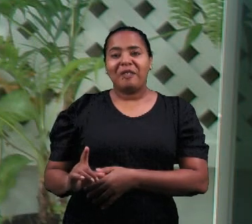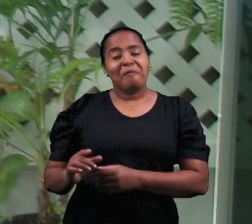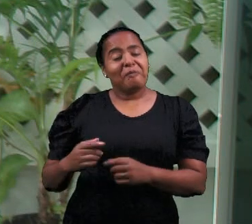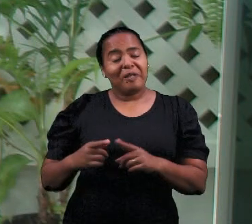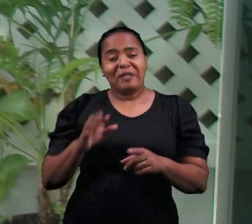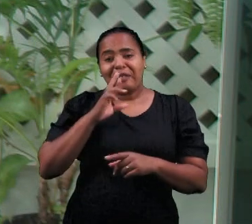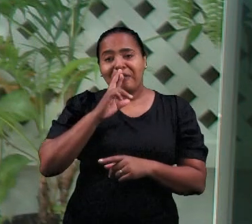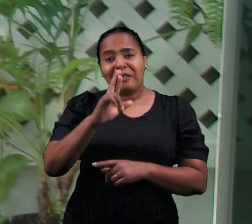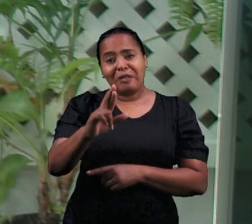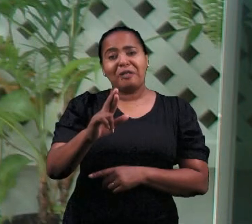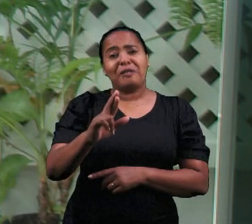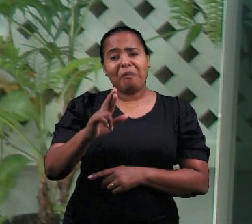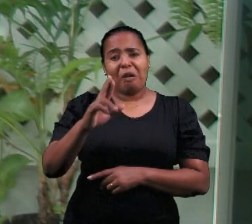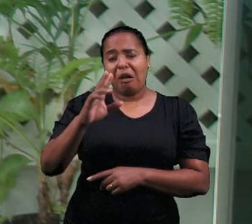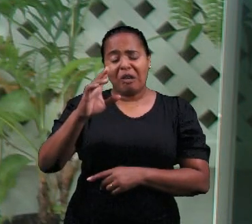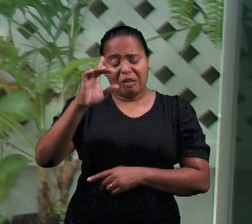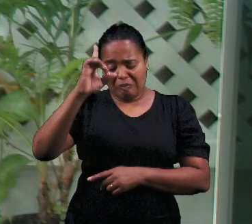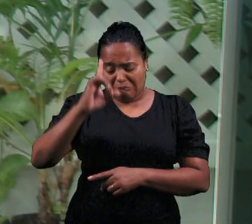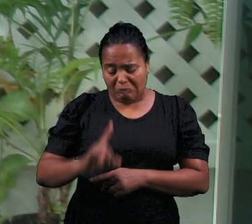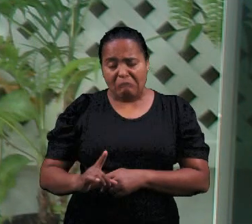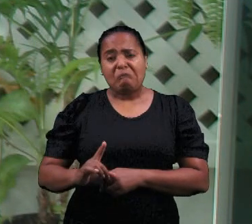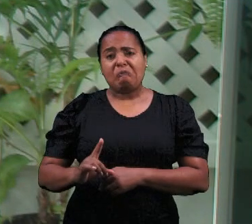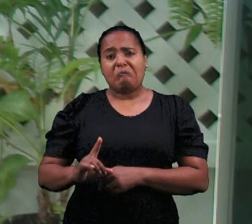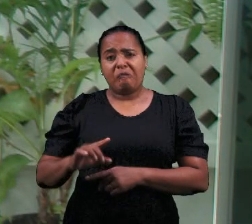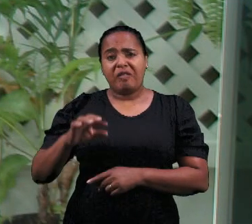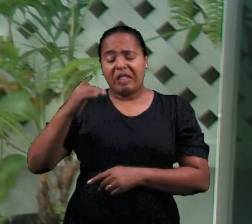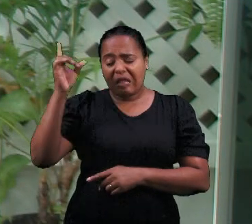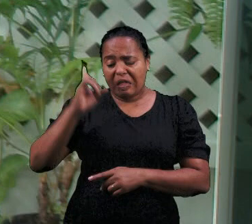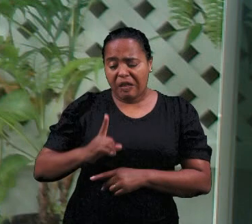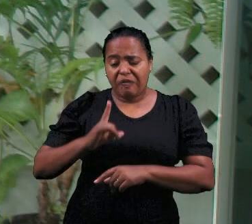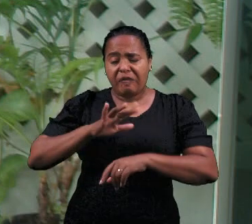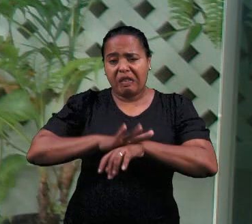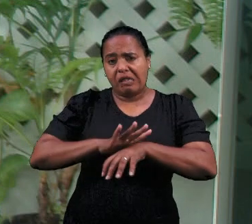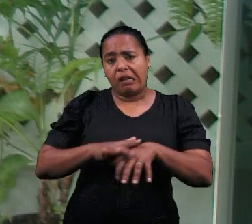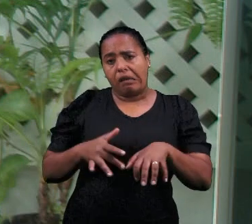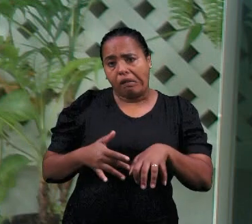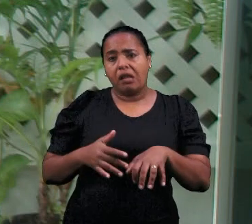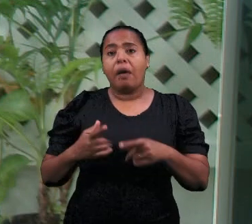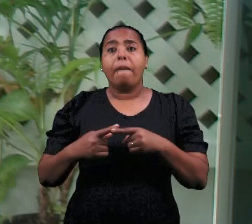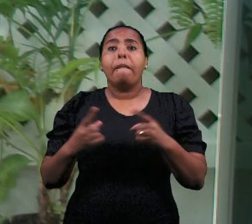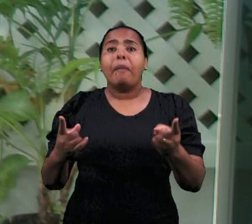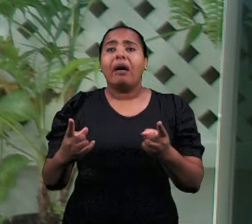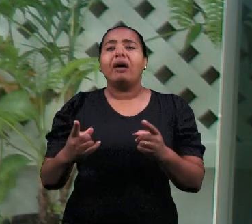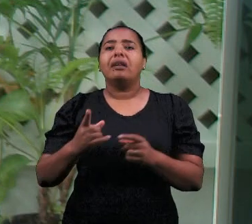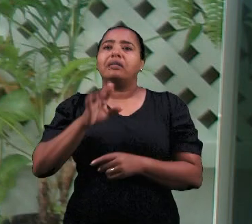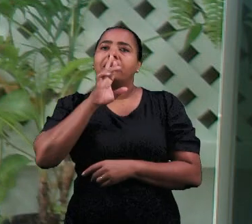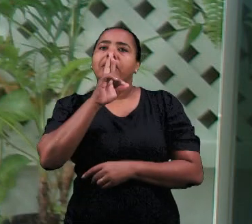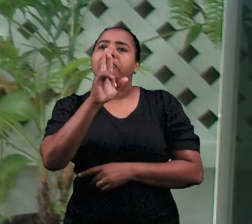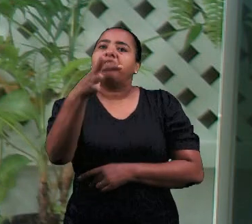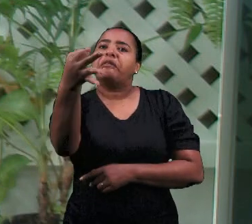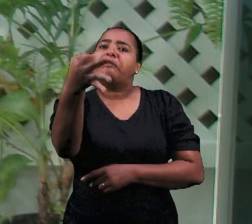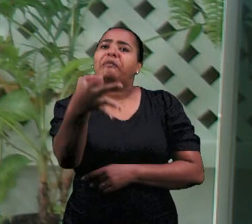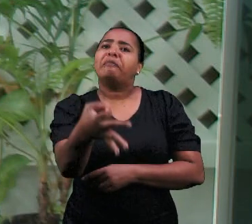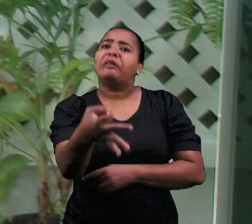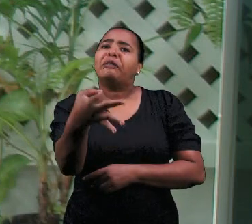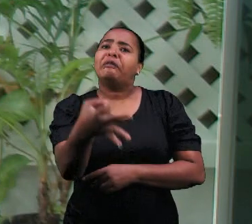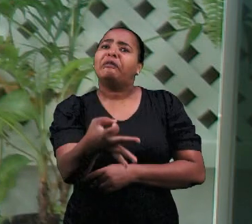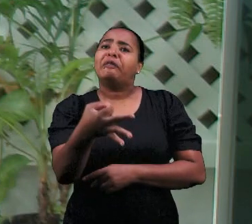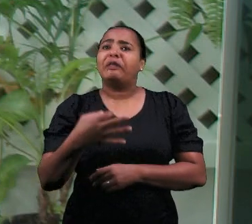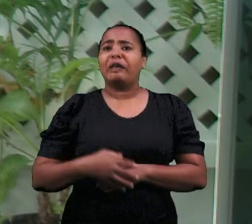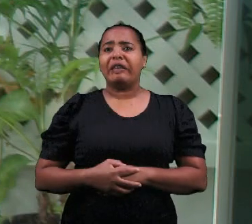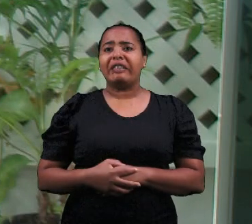déficiences, quelques-uns, quelques-uns avec quelques déficiences motrices